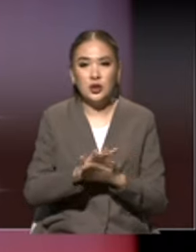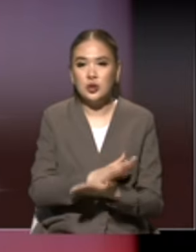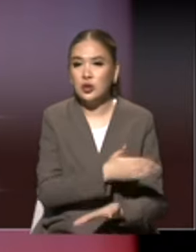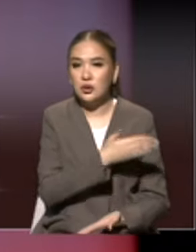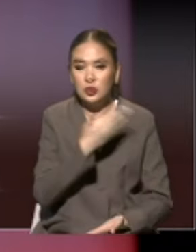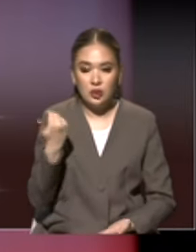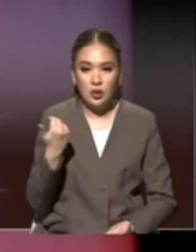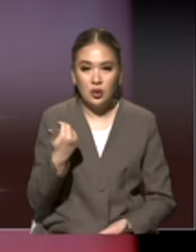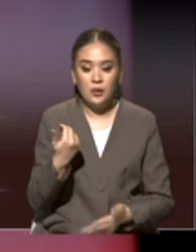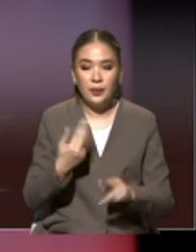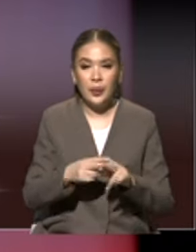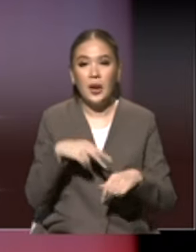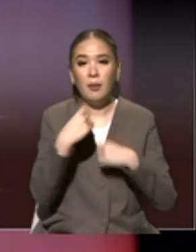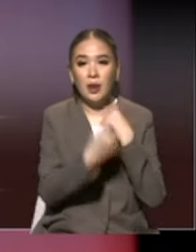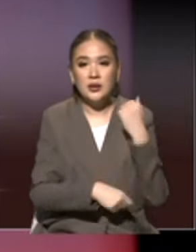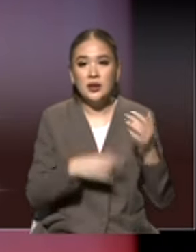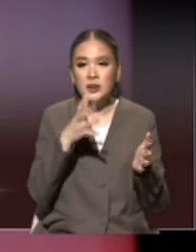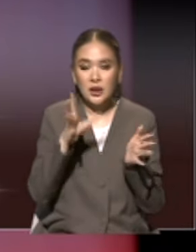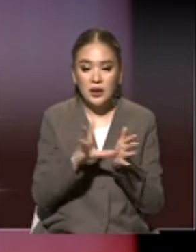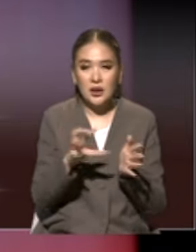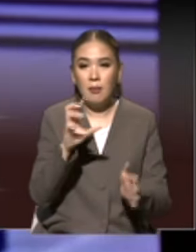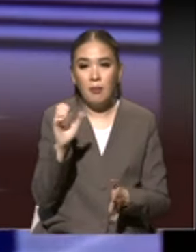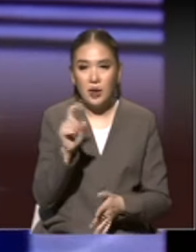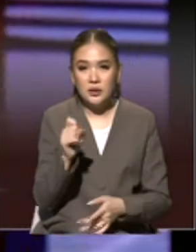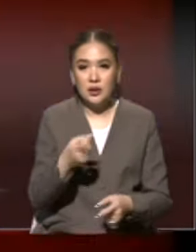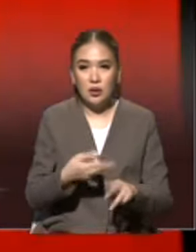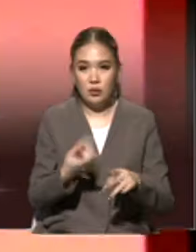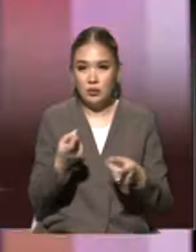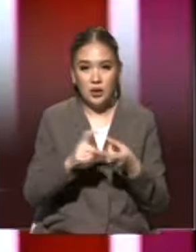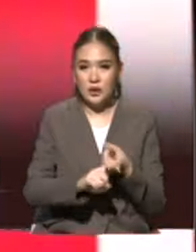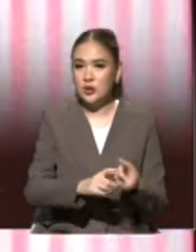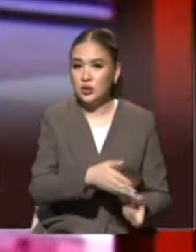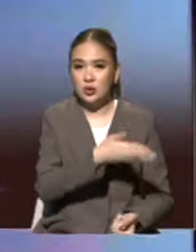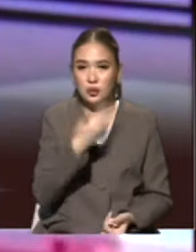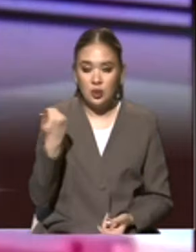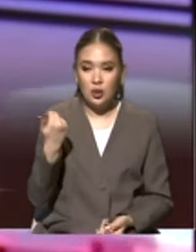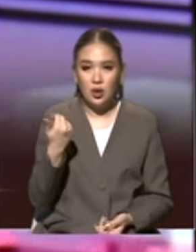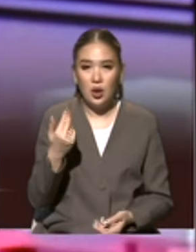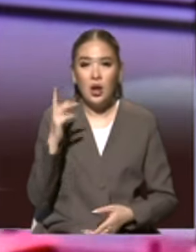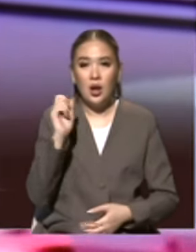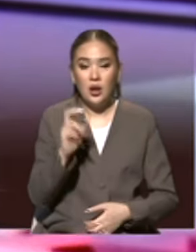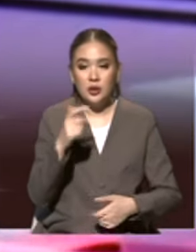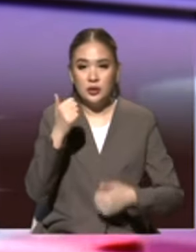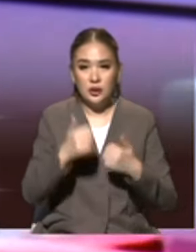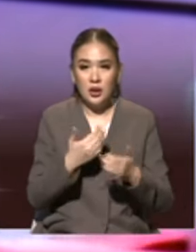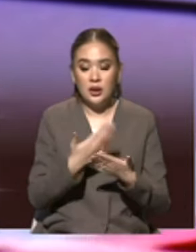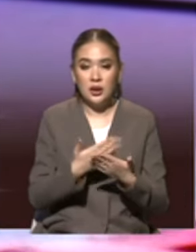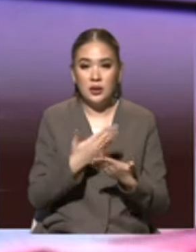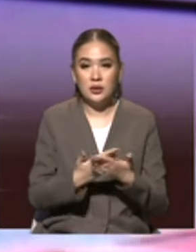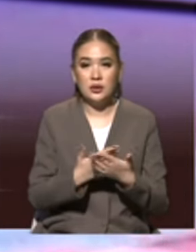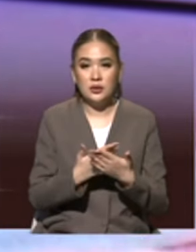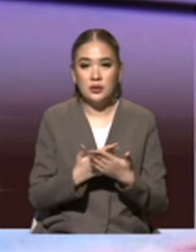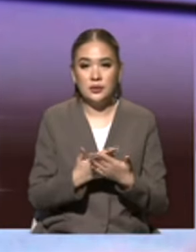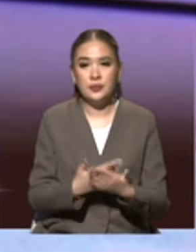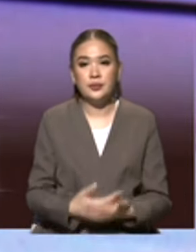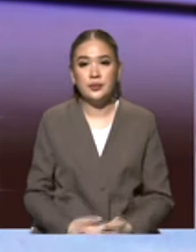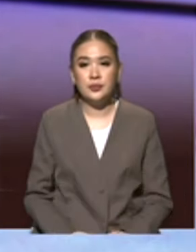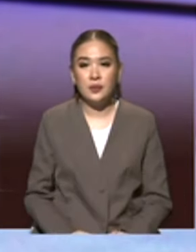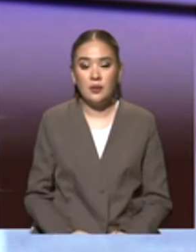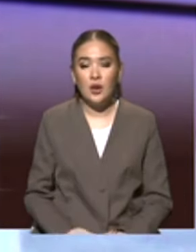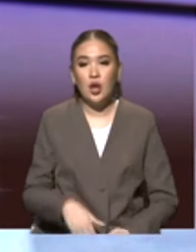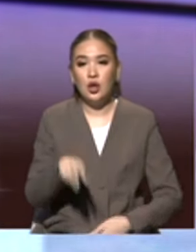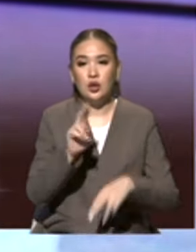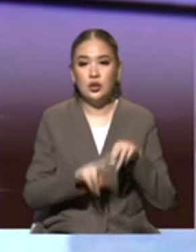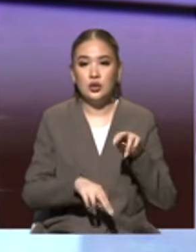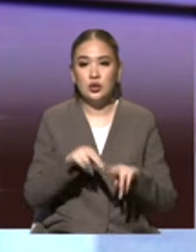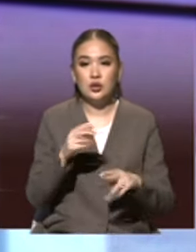жерде. Мына материалдық техникалық базаның мына жерде мүлде қатысы жоқ. Нарықта қалай жұмыс жасалады? Нарықта жаңағы